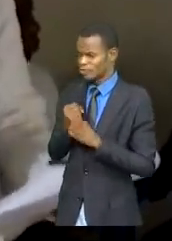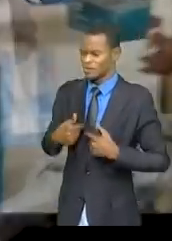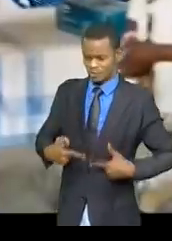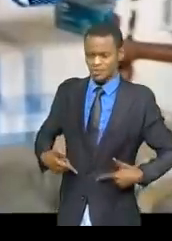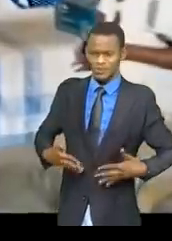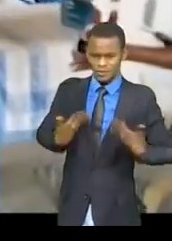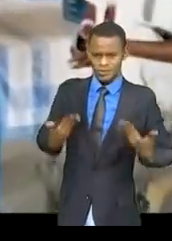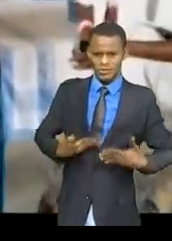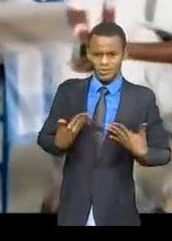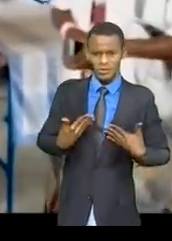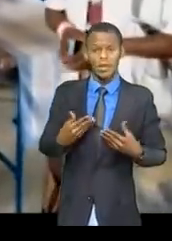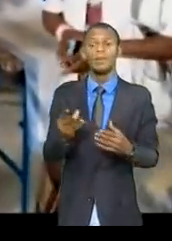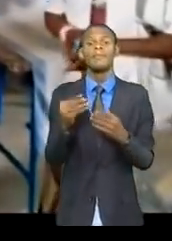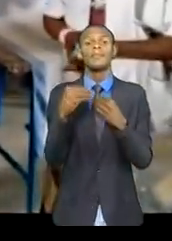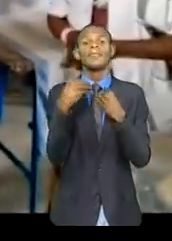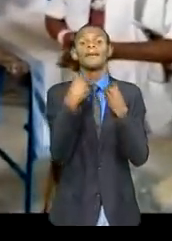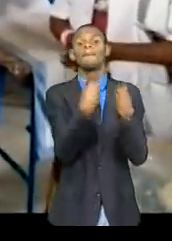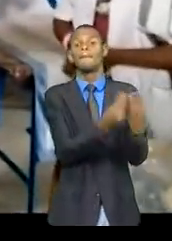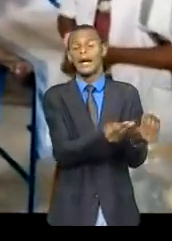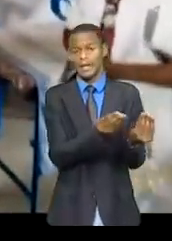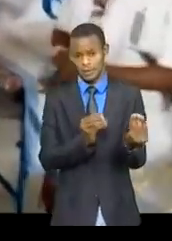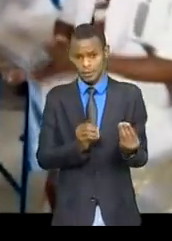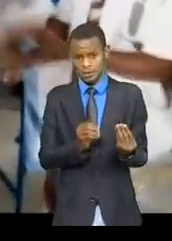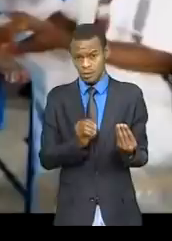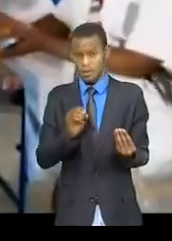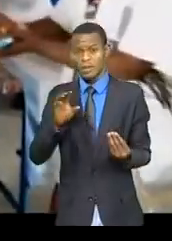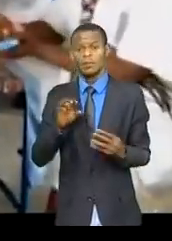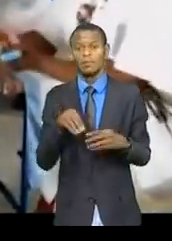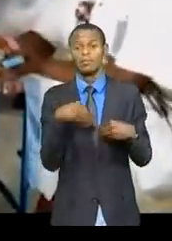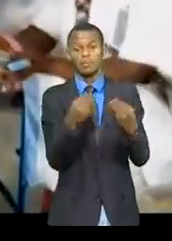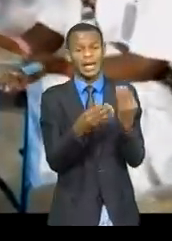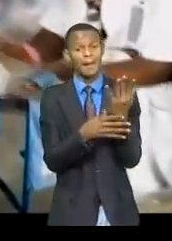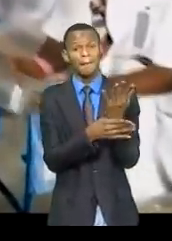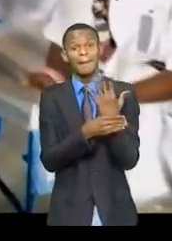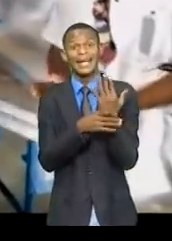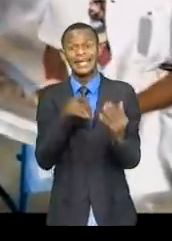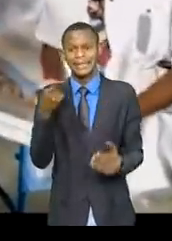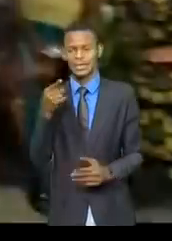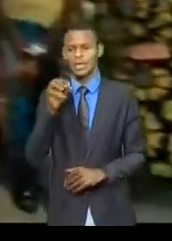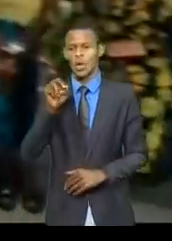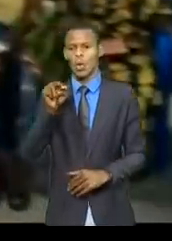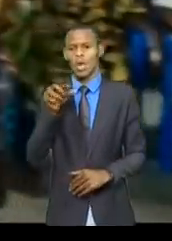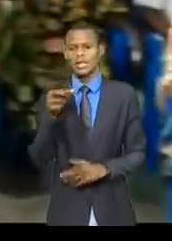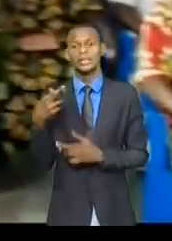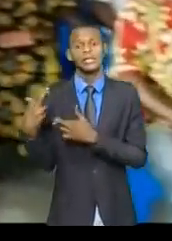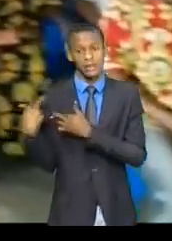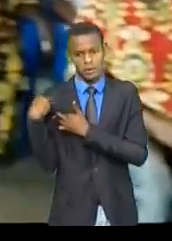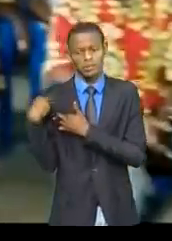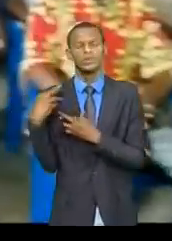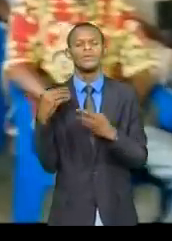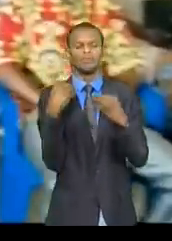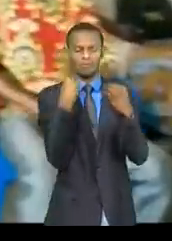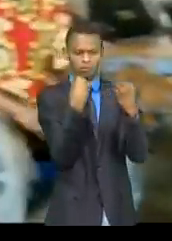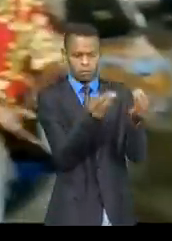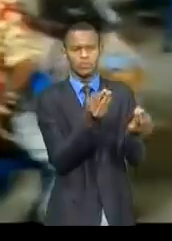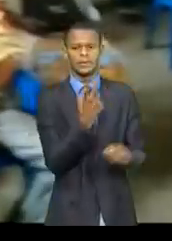été remis personnellement par l'administrateur président de cette ONG, John Mbou Letang, sous l'œil intéressé de la population